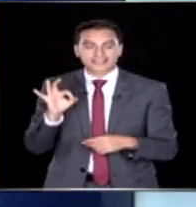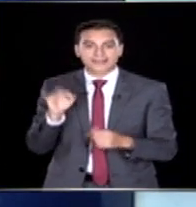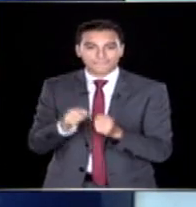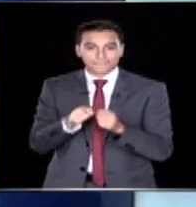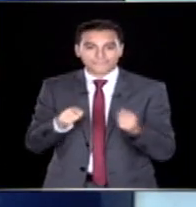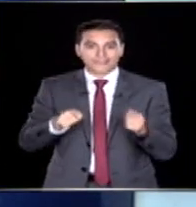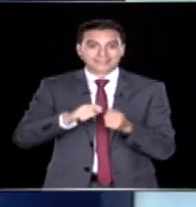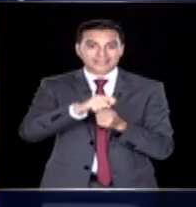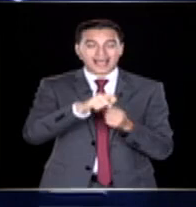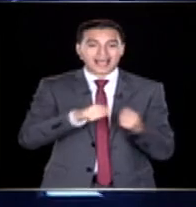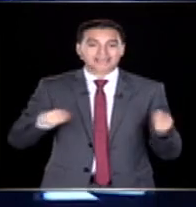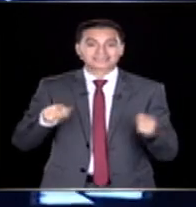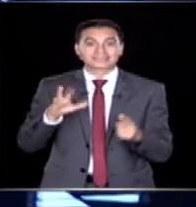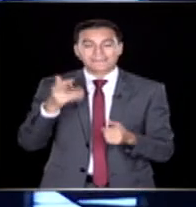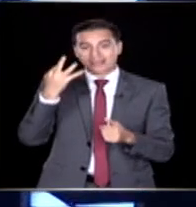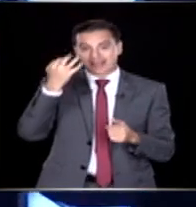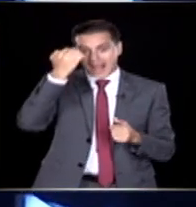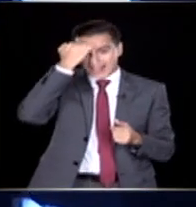مساحتها حوالي